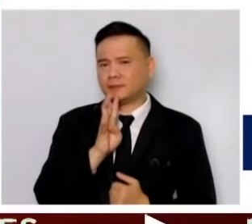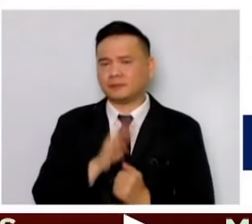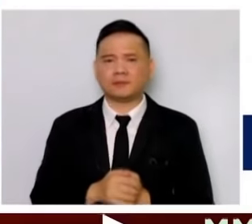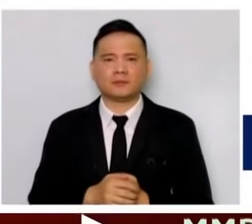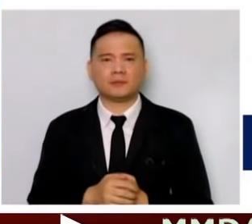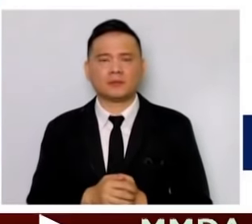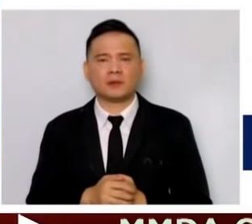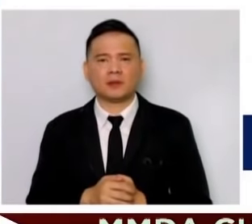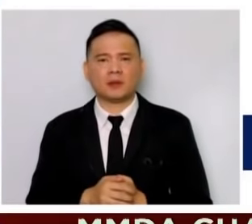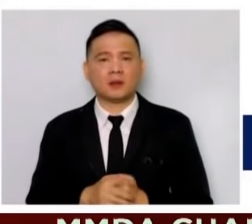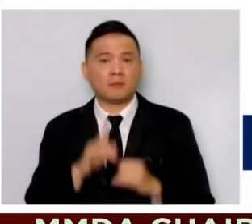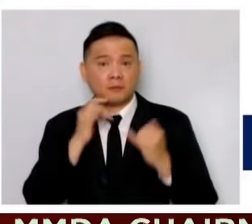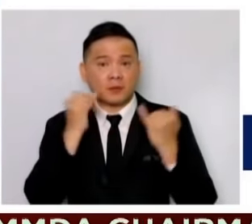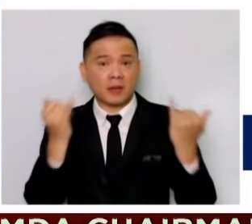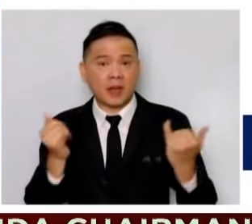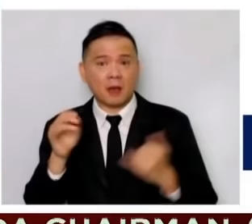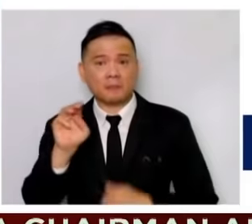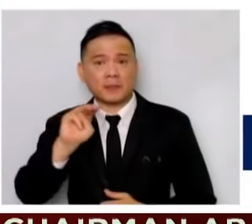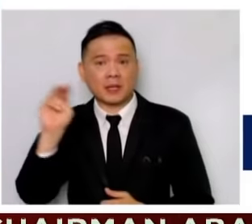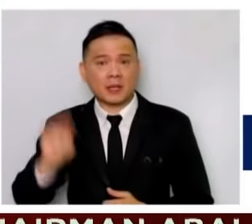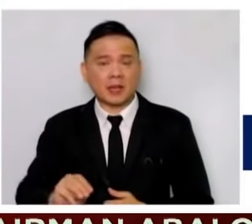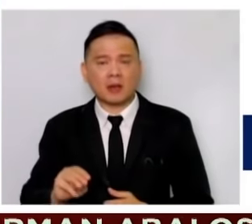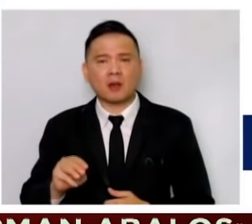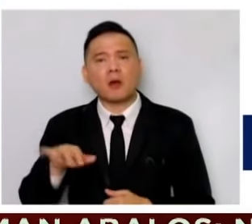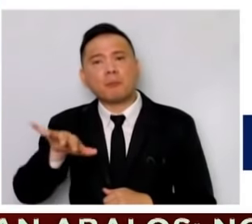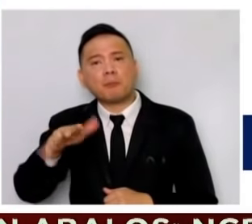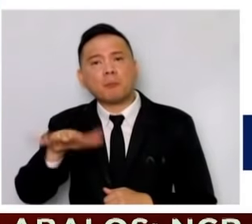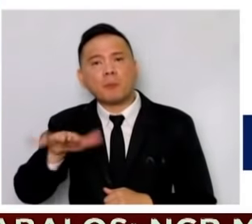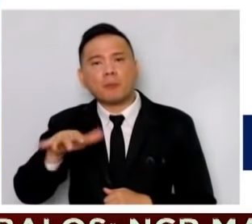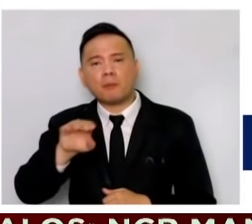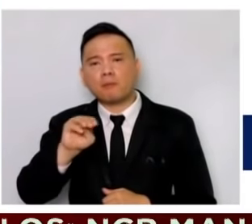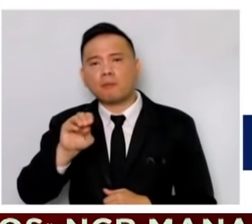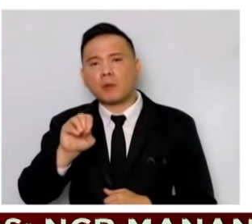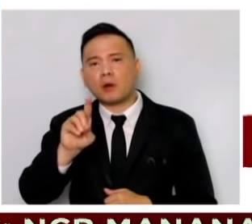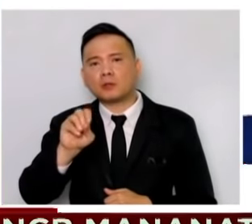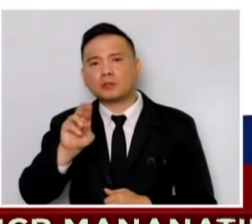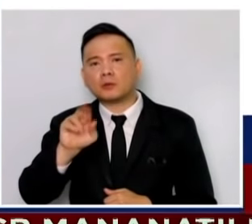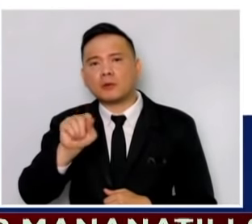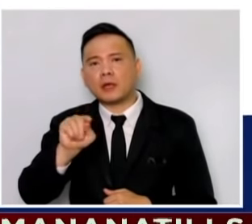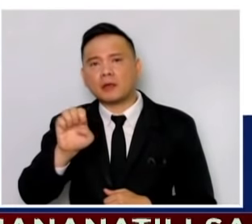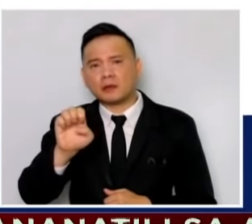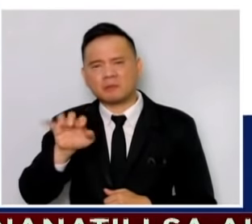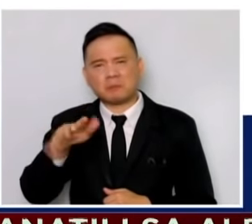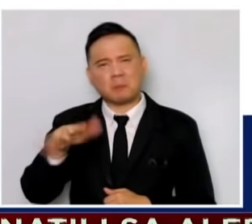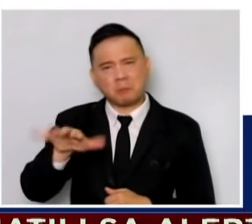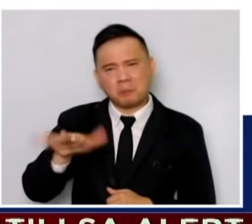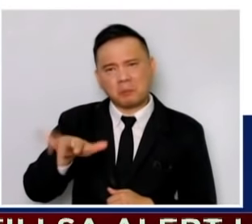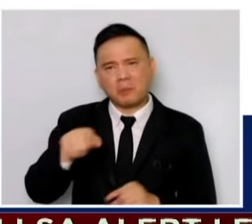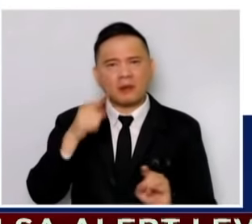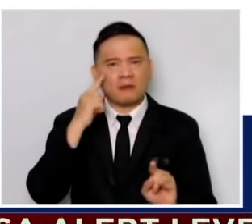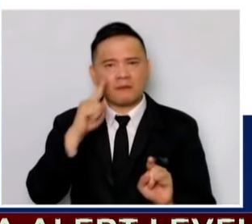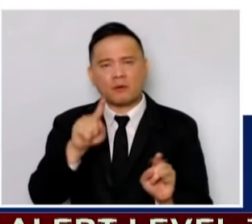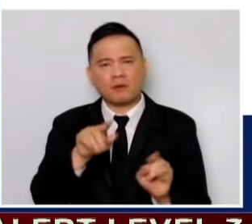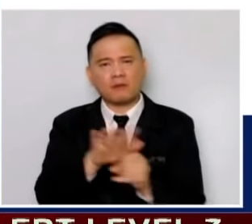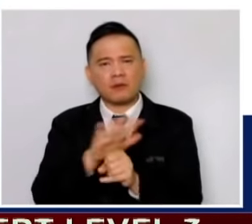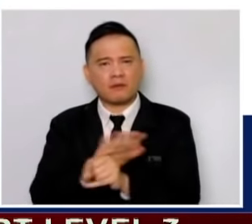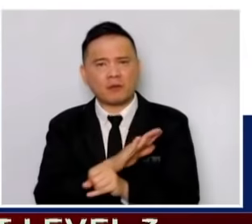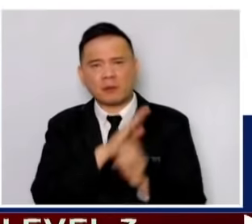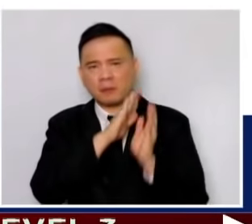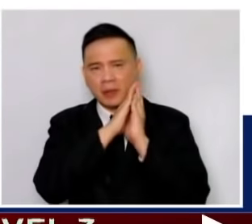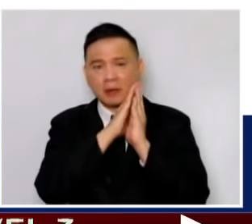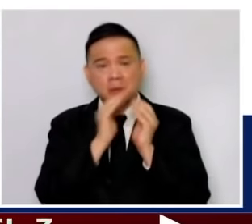tayo sa total bed utilization natin. So it's not enough for us to declare alert level